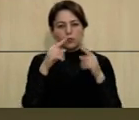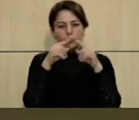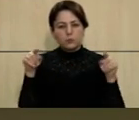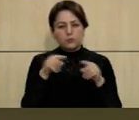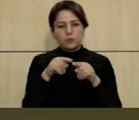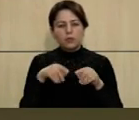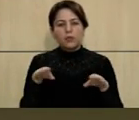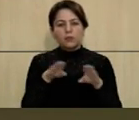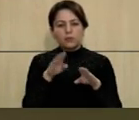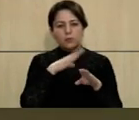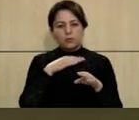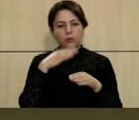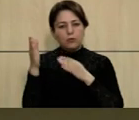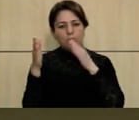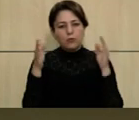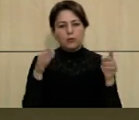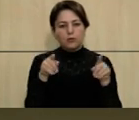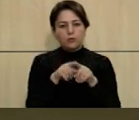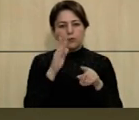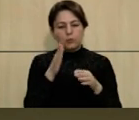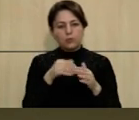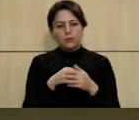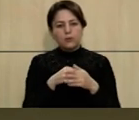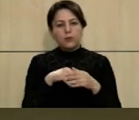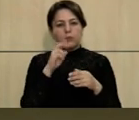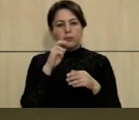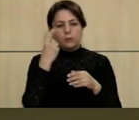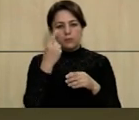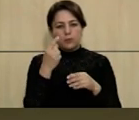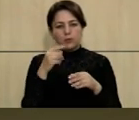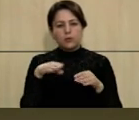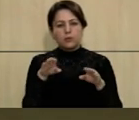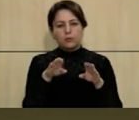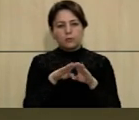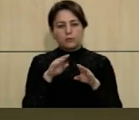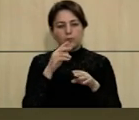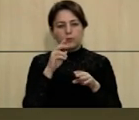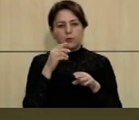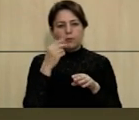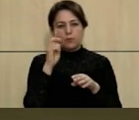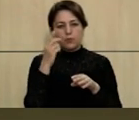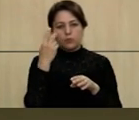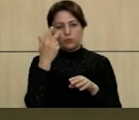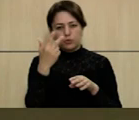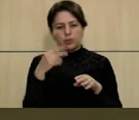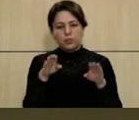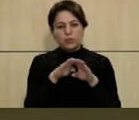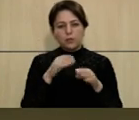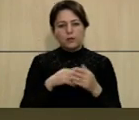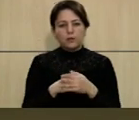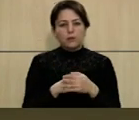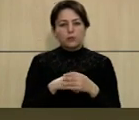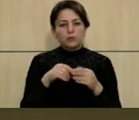o'zaro uning barcha tomonlari ham teng. Ya'ni B1, B2imiz teng ekan B2, B3 ga. Shunday